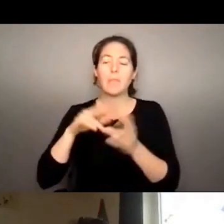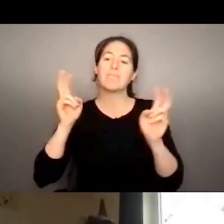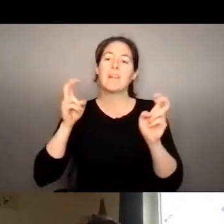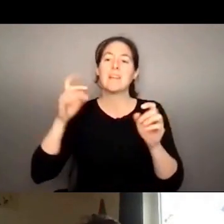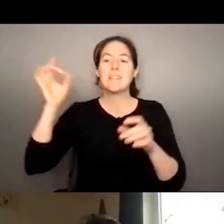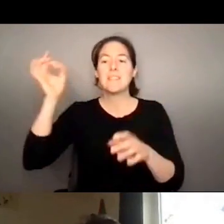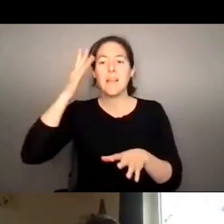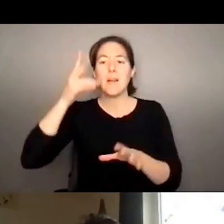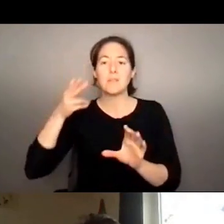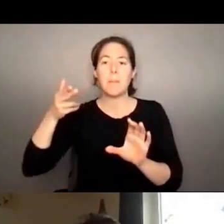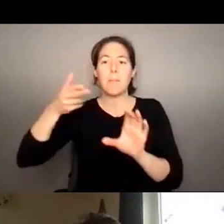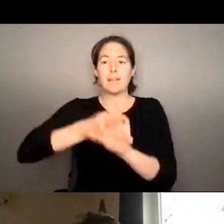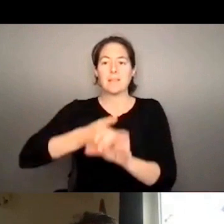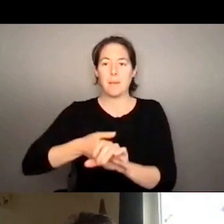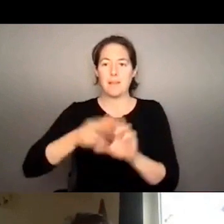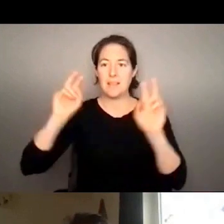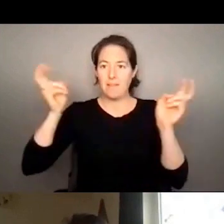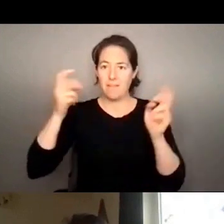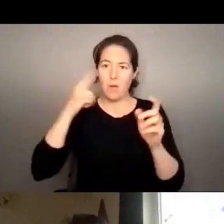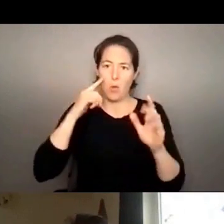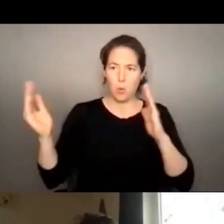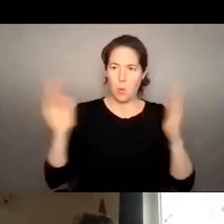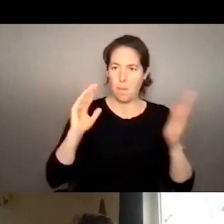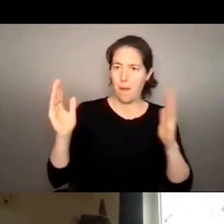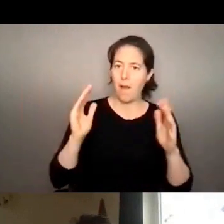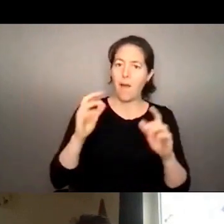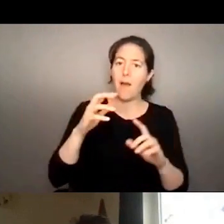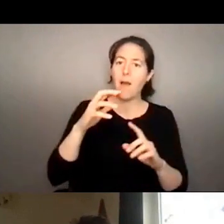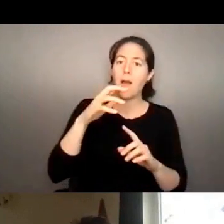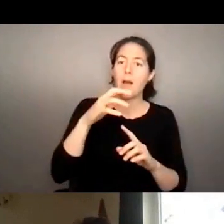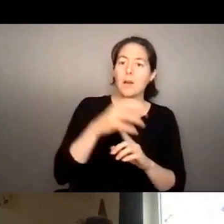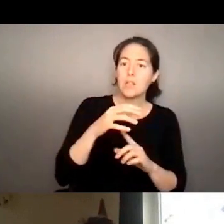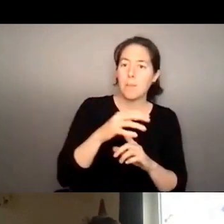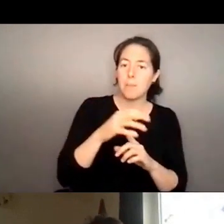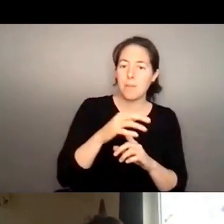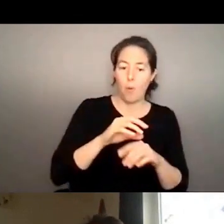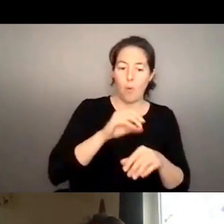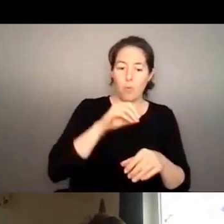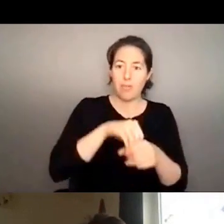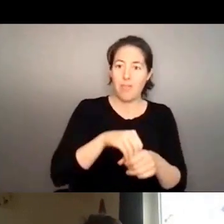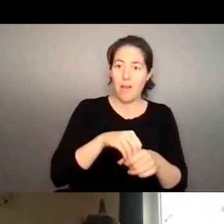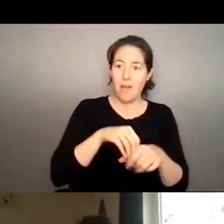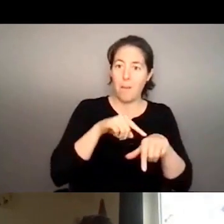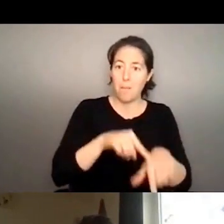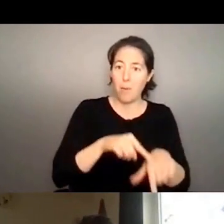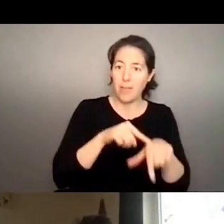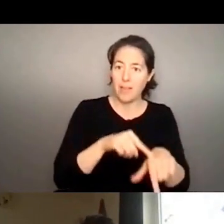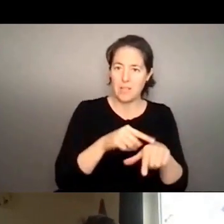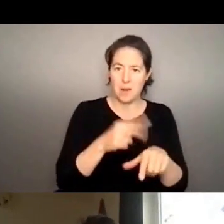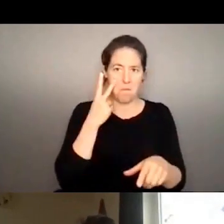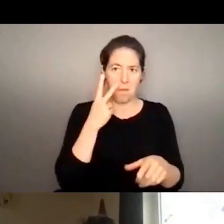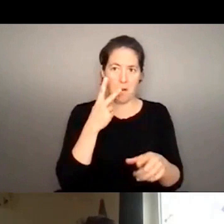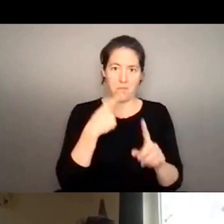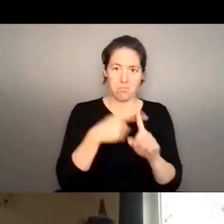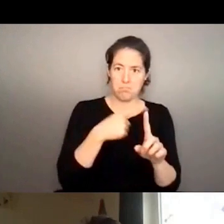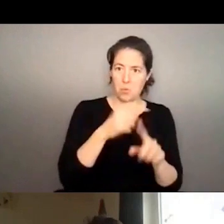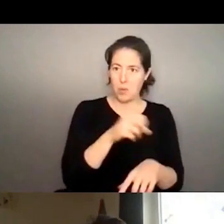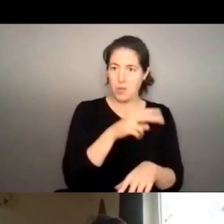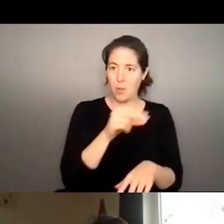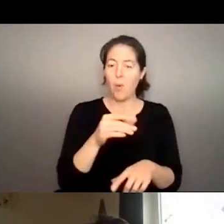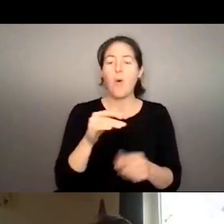les comparaisons des effets bénéfiques des champignons au potager, parce qu'il y a un biais où c'est toujours des